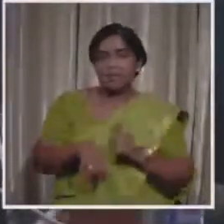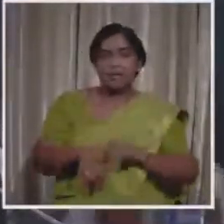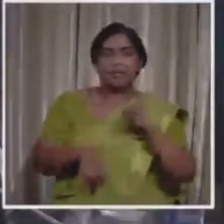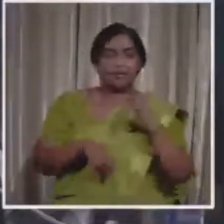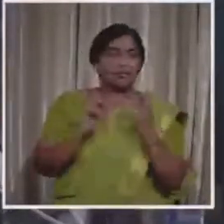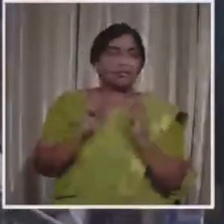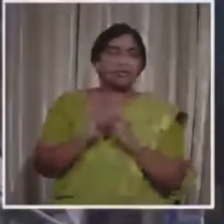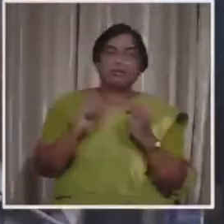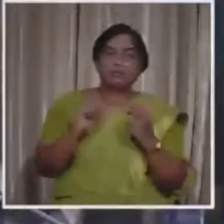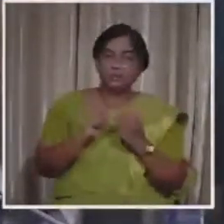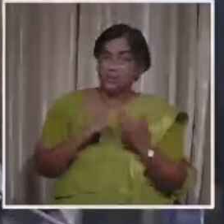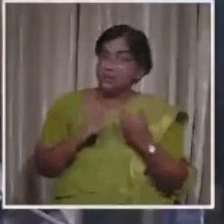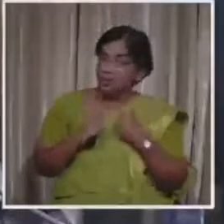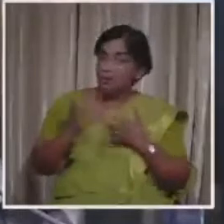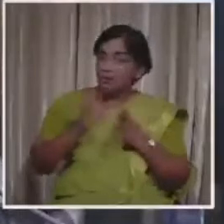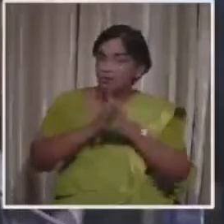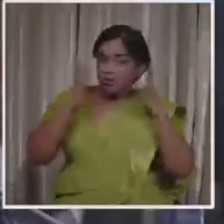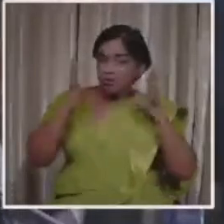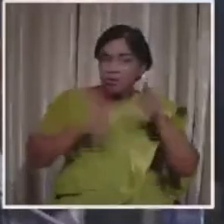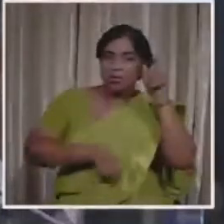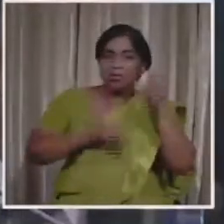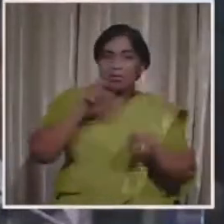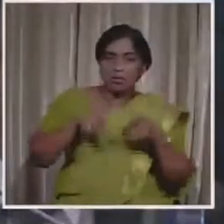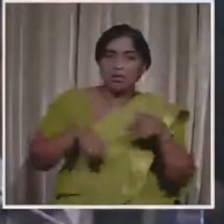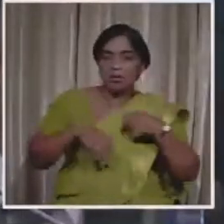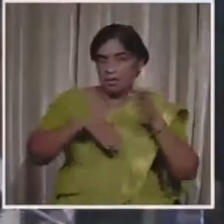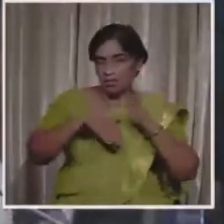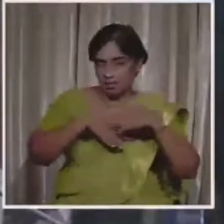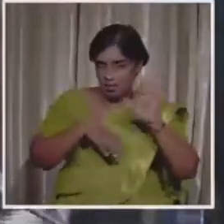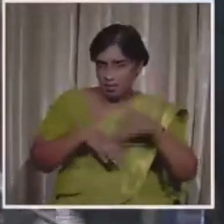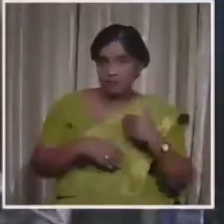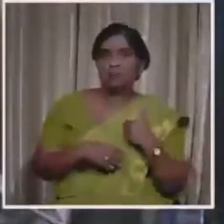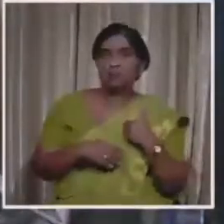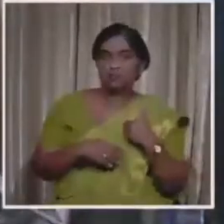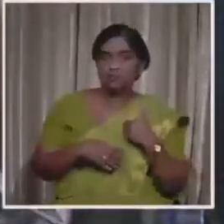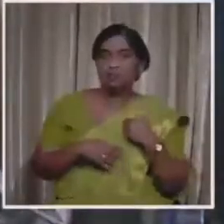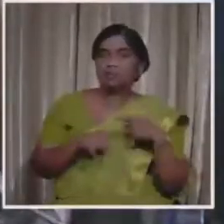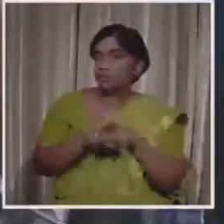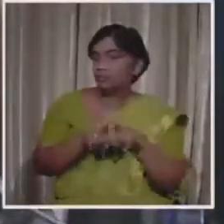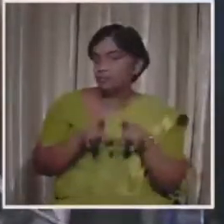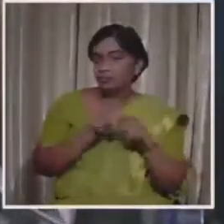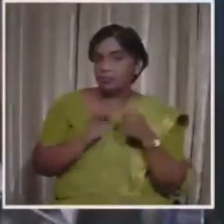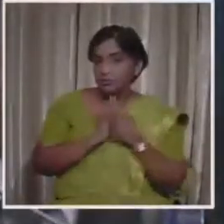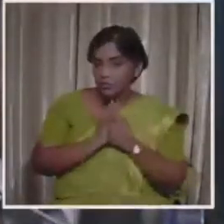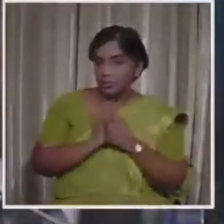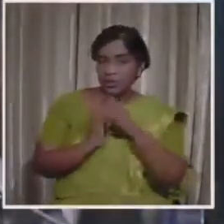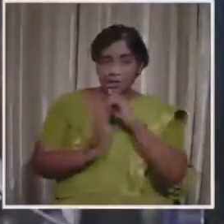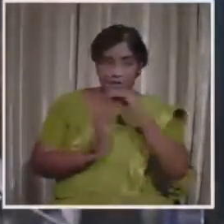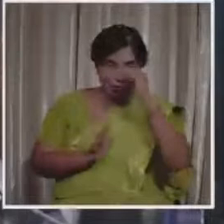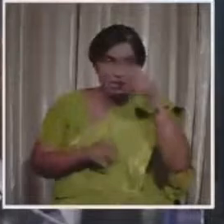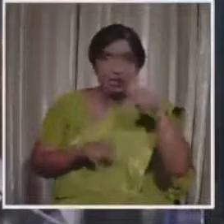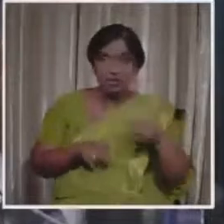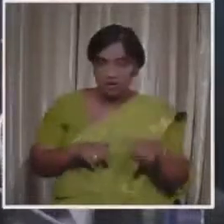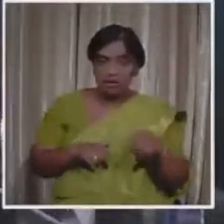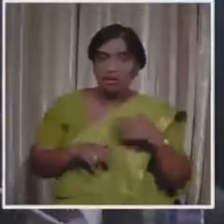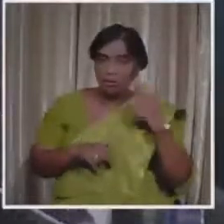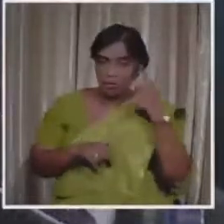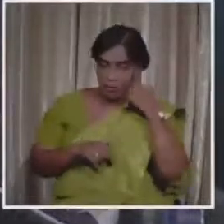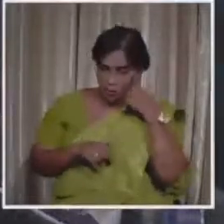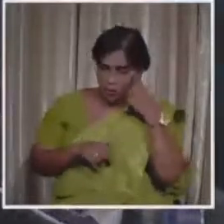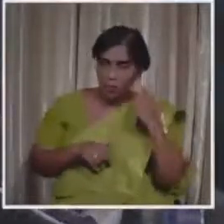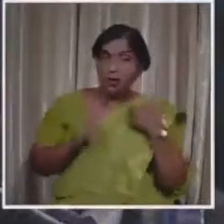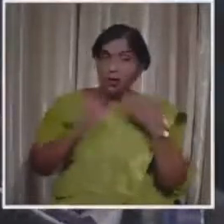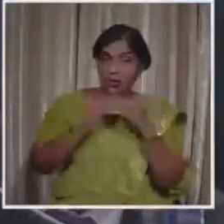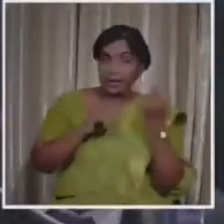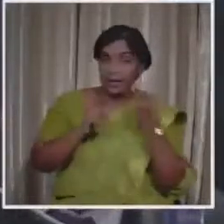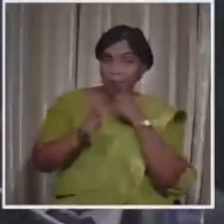තත්ත්වයකට මා ඇතුළු විශාල ප්‍රමාණයක් අද පත් කරලා තියෙනවා. ඒක නිසා කරු කතානායකතුමනි මම මෙතෙන්දී මං අද දන්නවා මේ මගේ නිවසර